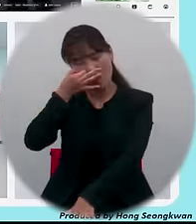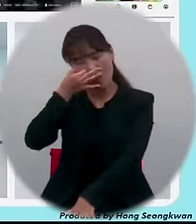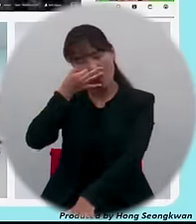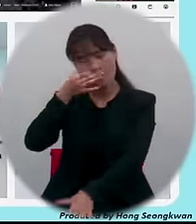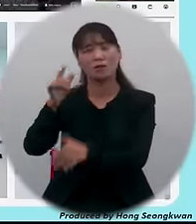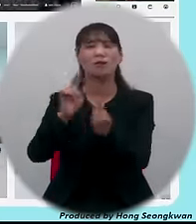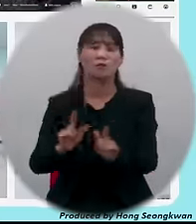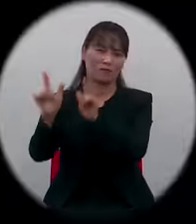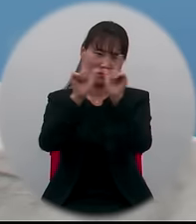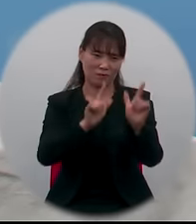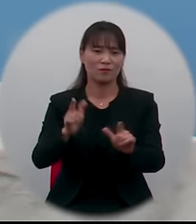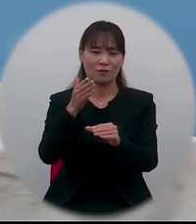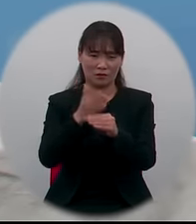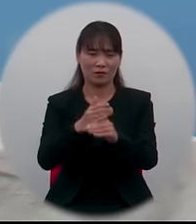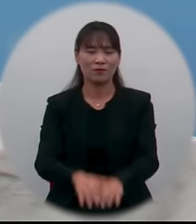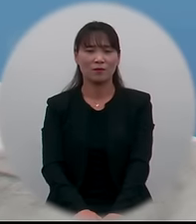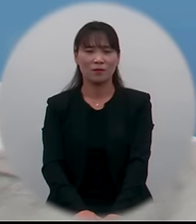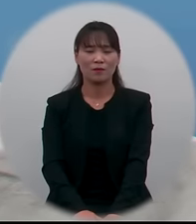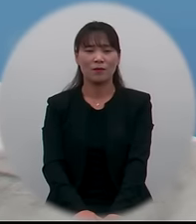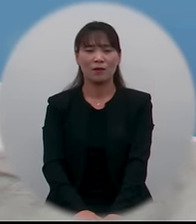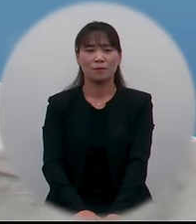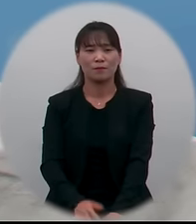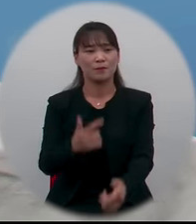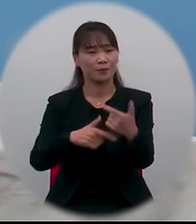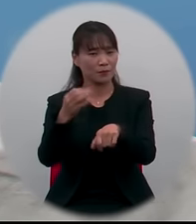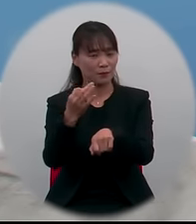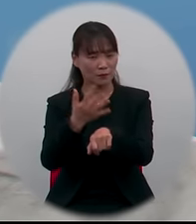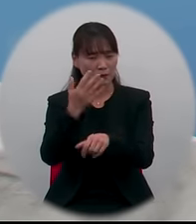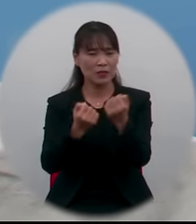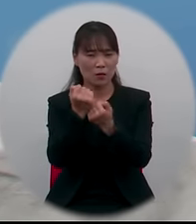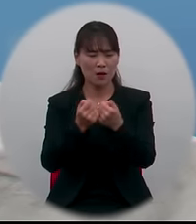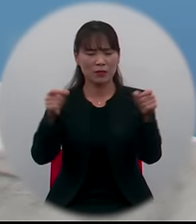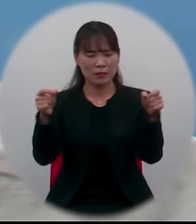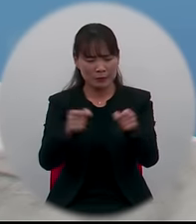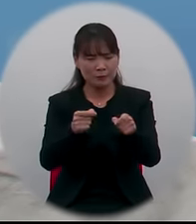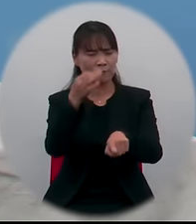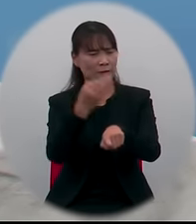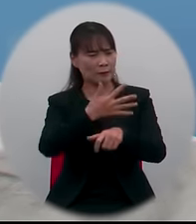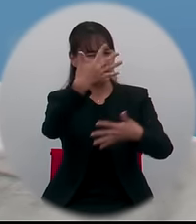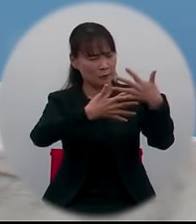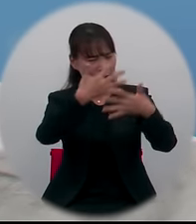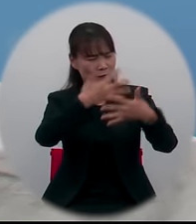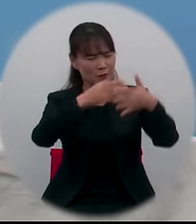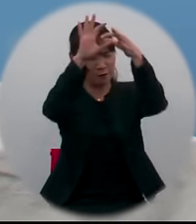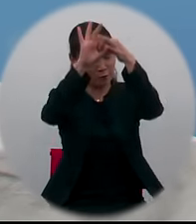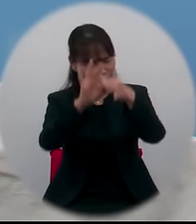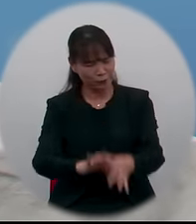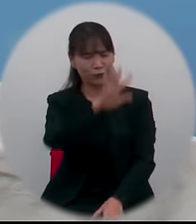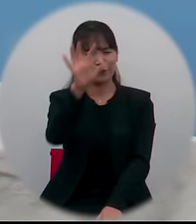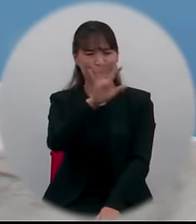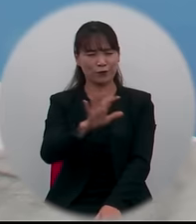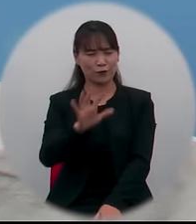살아간다고 할 수 있 있지요 더 간단히 말씀을 드리면 짧고 간결한 영상들이 무한 자동 재생되는 상태에서